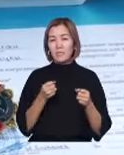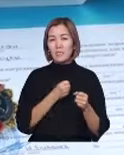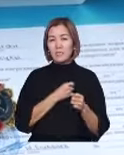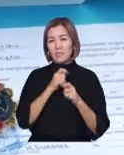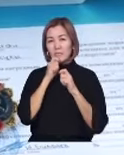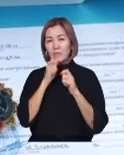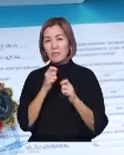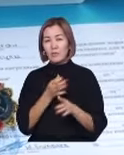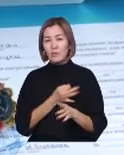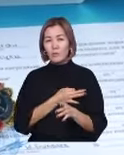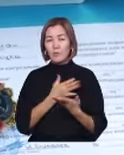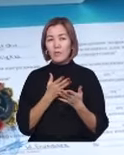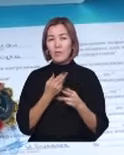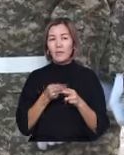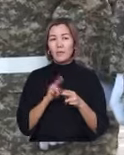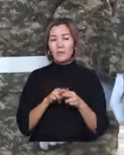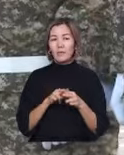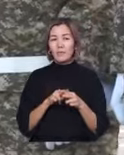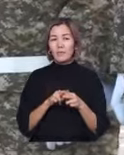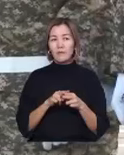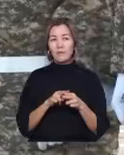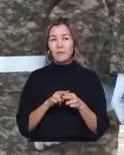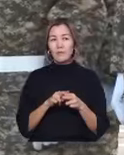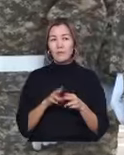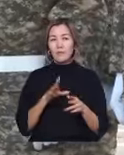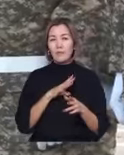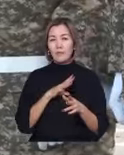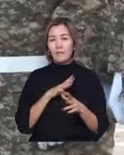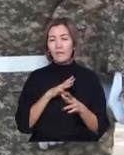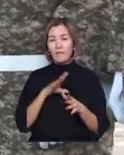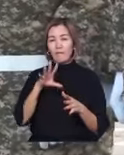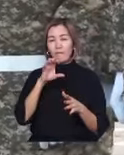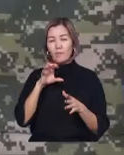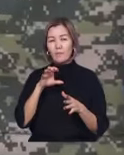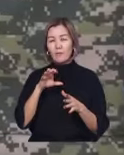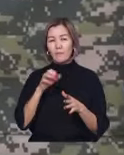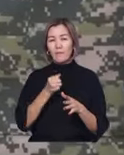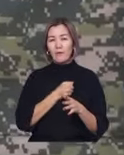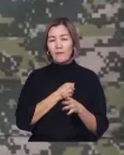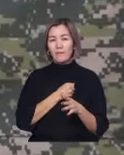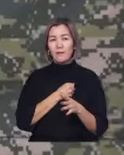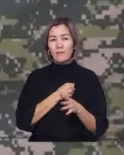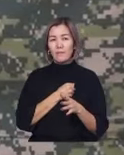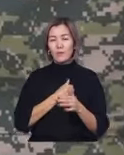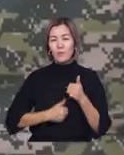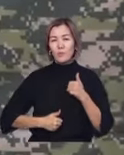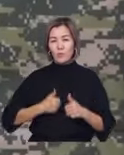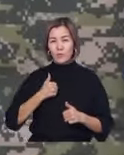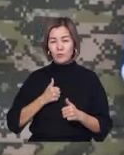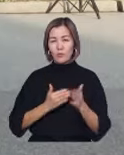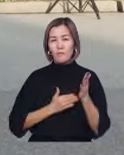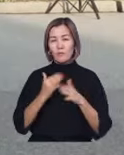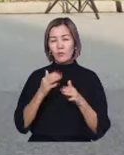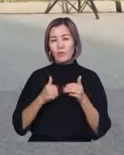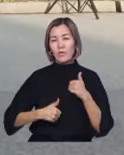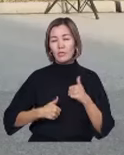специальными нагрудными знаками. Помимо этого, ряду призывников были вручены их фотографии с боевым знаменем, удостоиться которого высокая